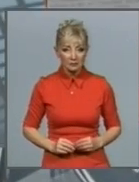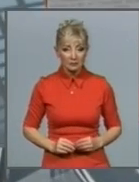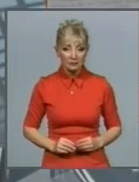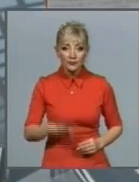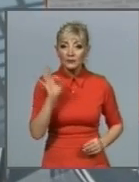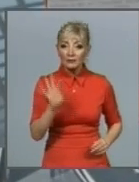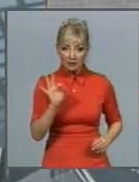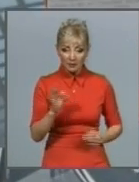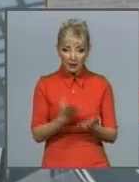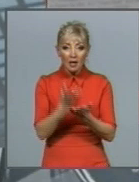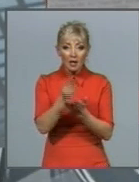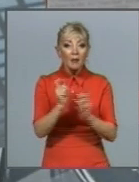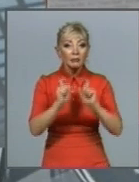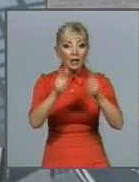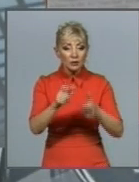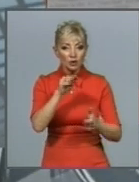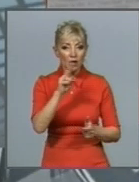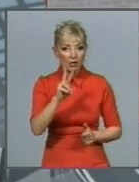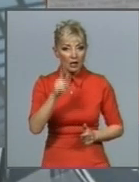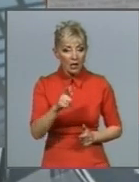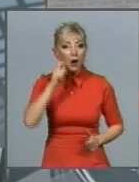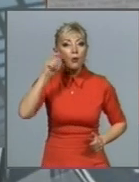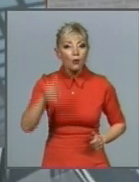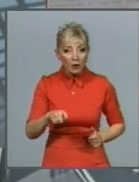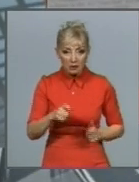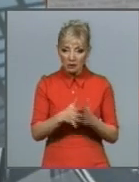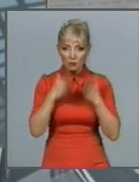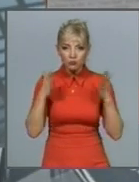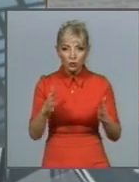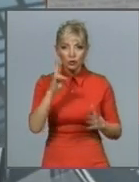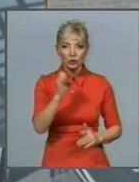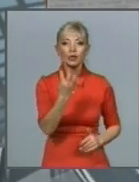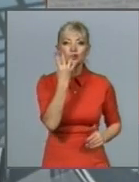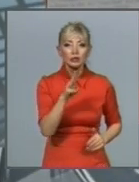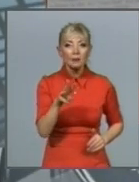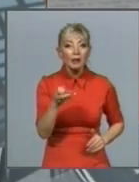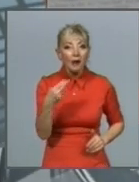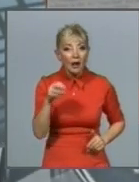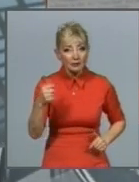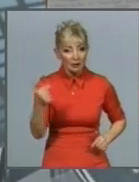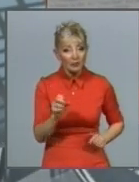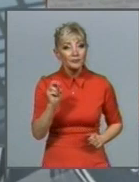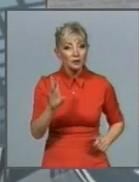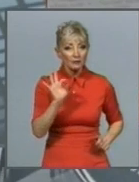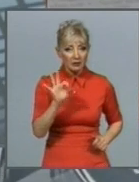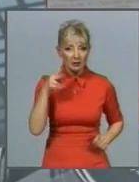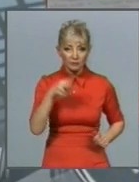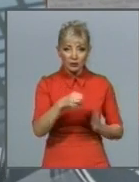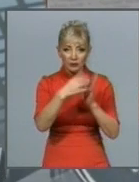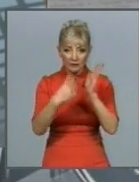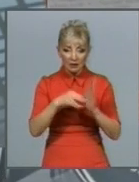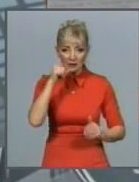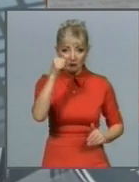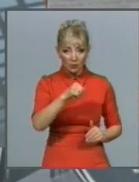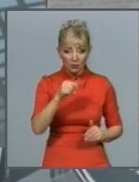У жовтні платіжка за послуги ЖКГ українців стала більше на 4 мільярди гривень, ніж у жовтні 2019-го,